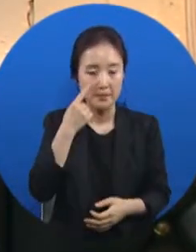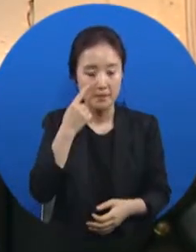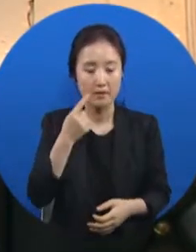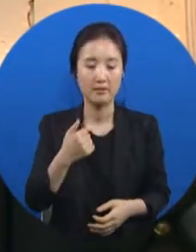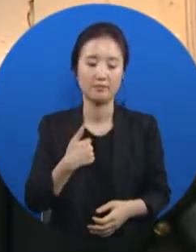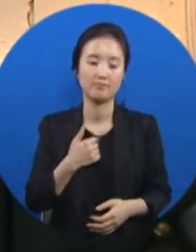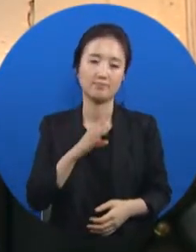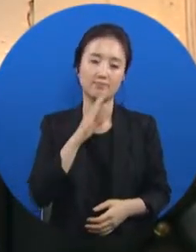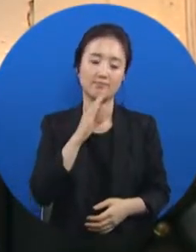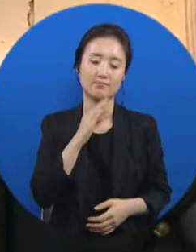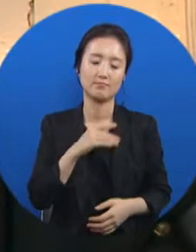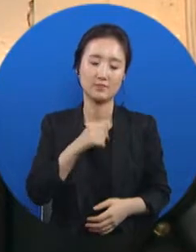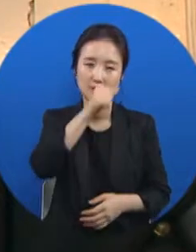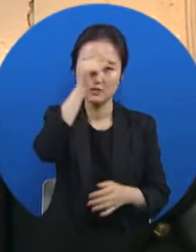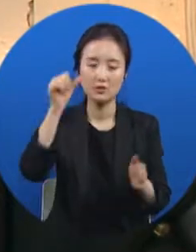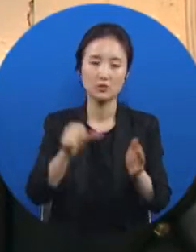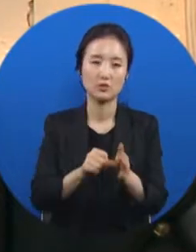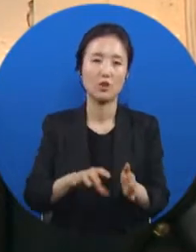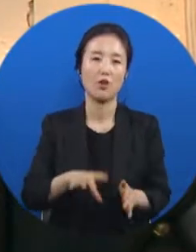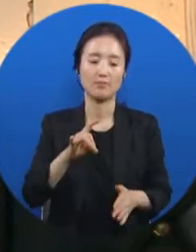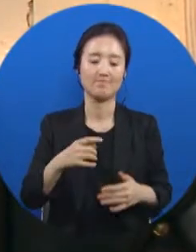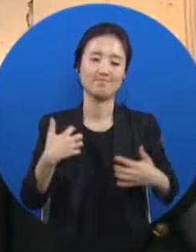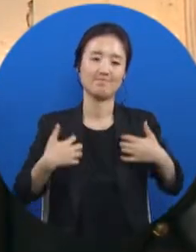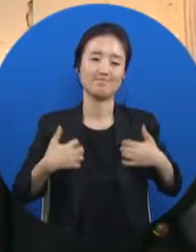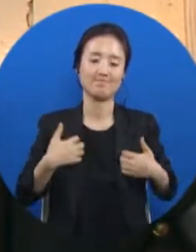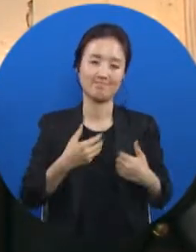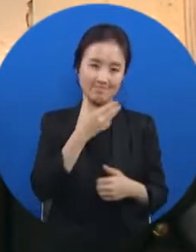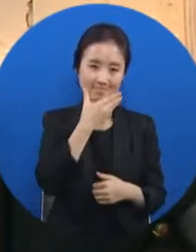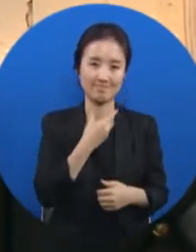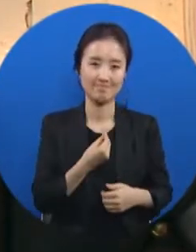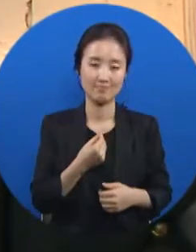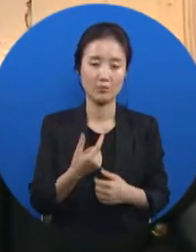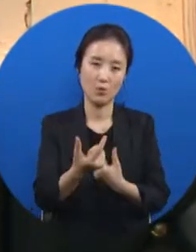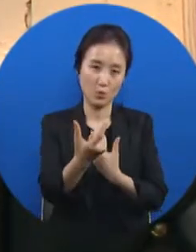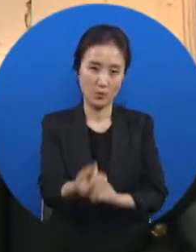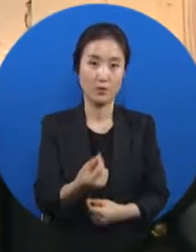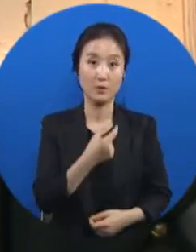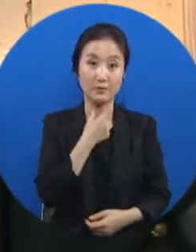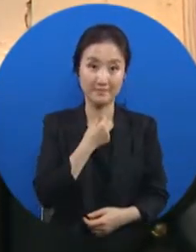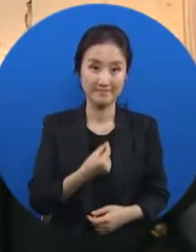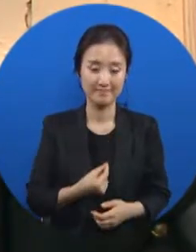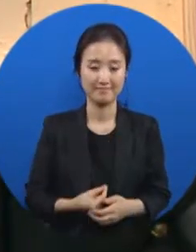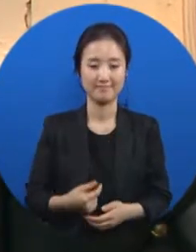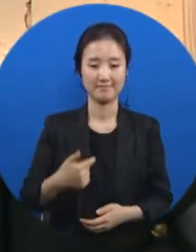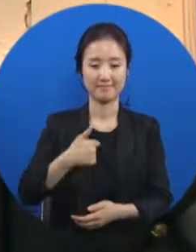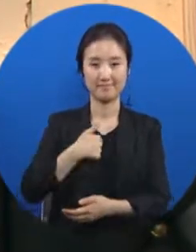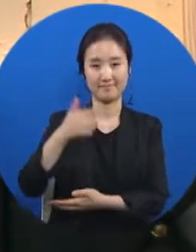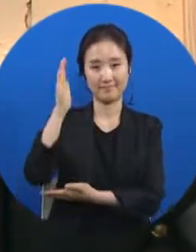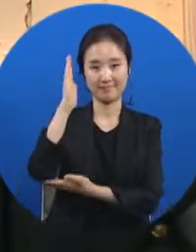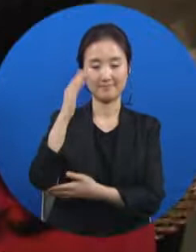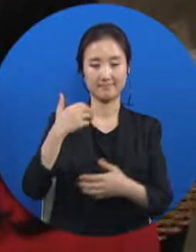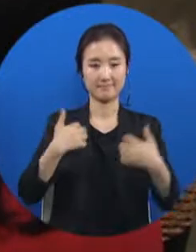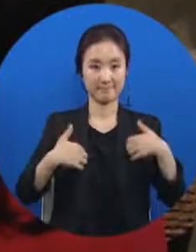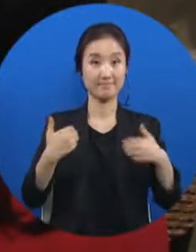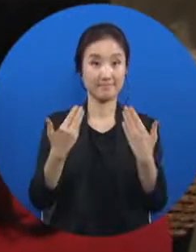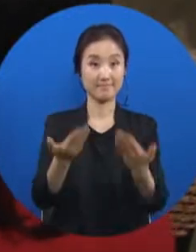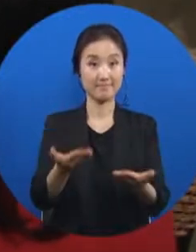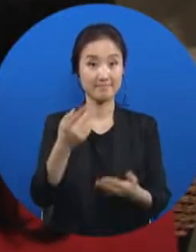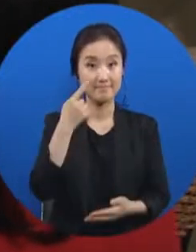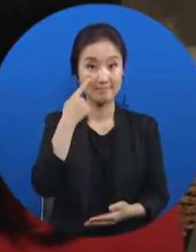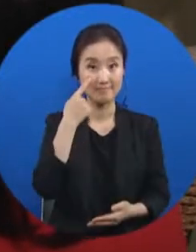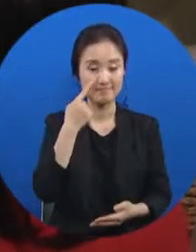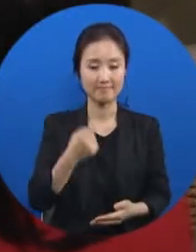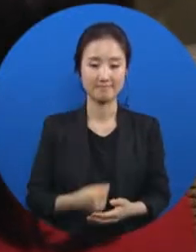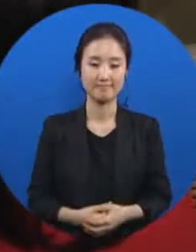오늘 여러분들도 저와 함께 행복하기를 바라면서 제가 아주 강연 재밌게 들어가 보겠습니다. 네,